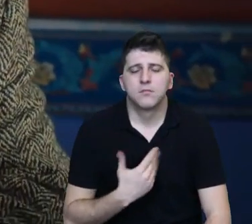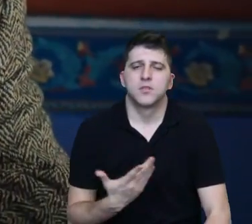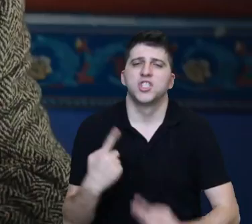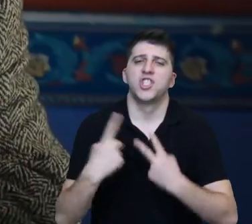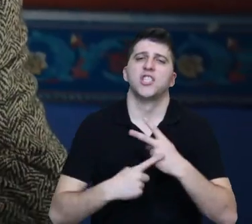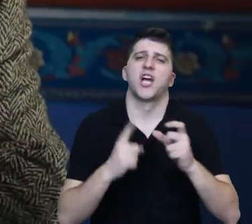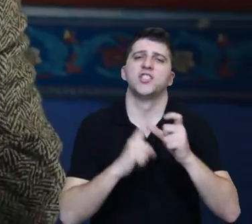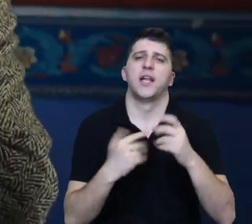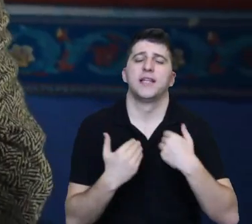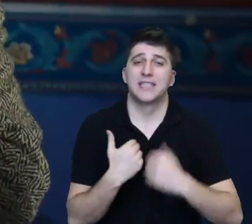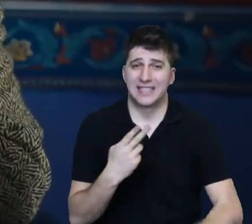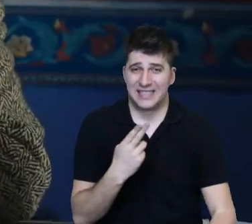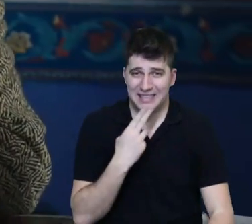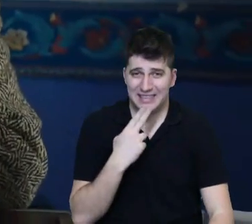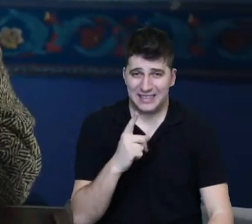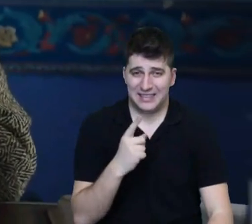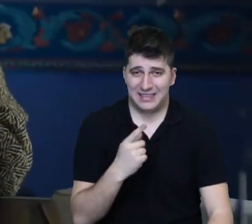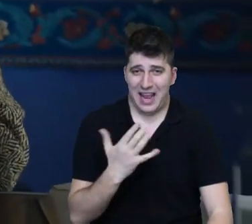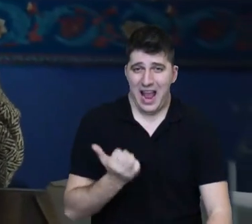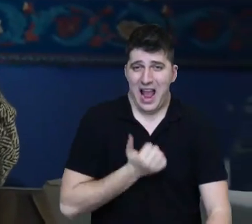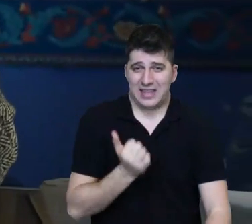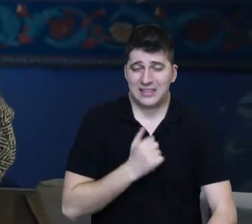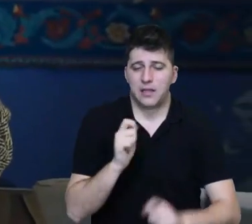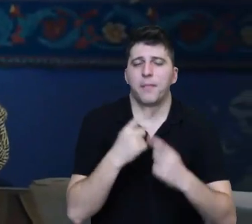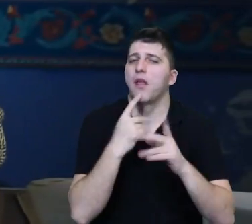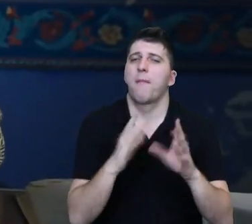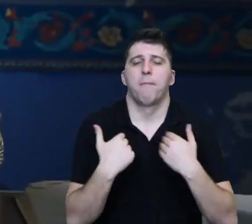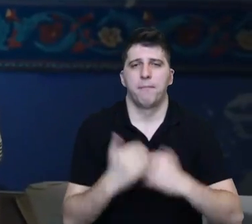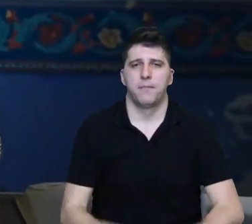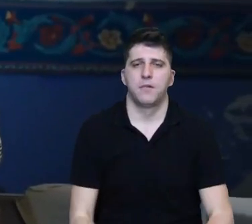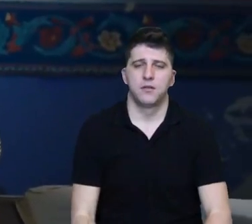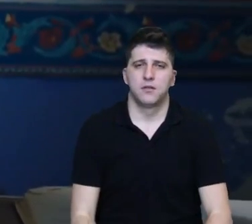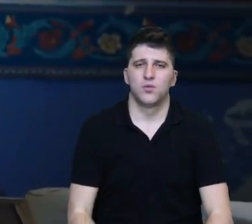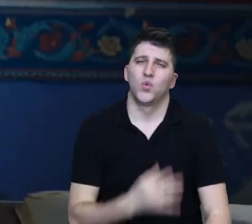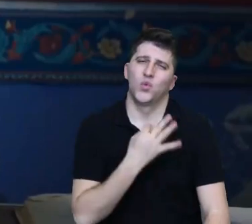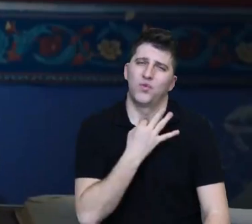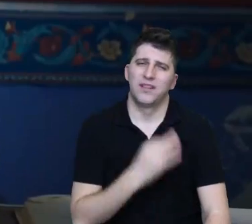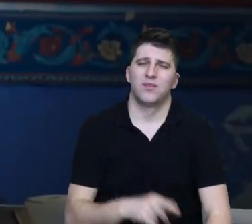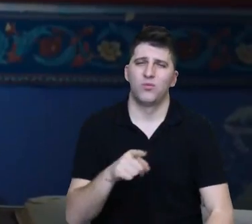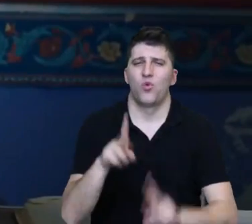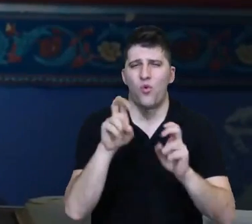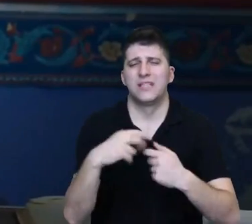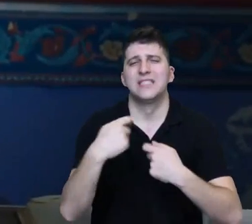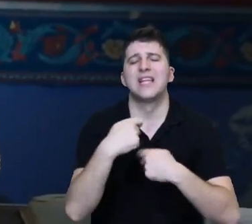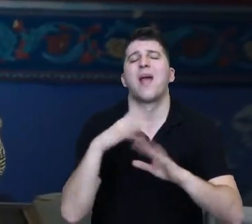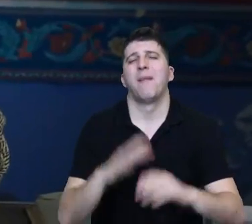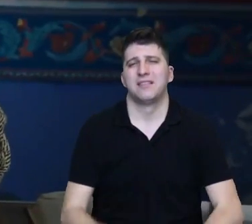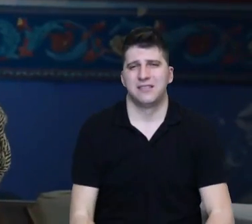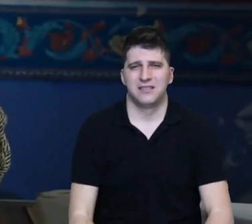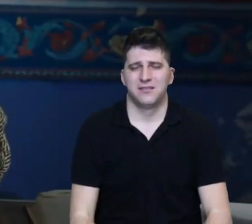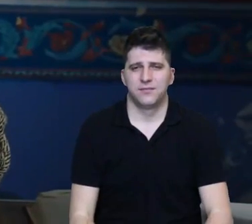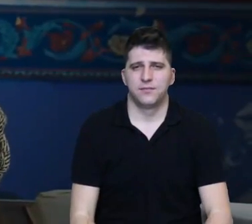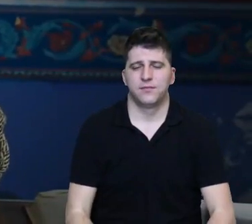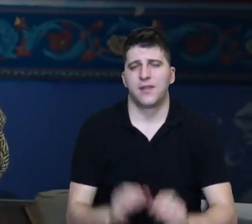Yaşar Çelik kızını artist yaptırdı. Diditmem. Lütfen bu konuda ısrar etmeyin.